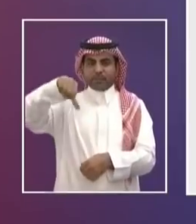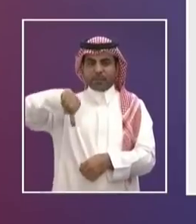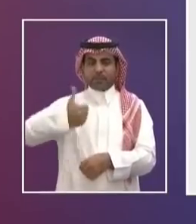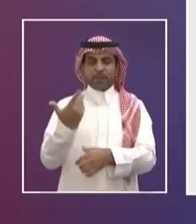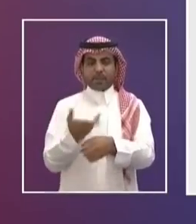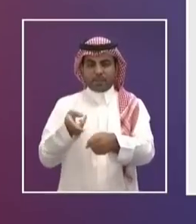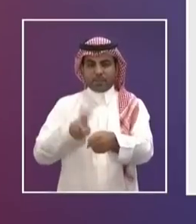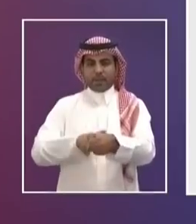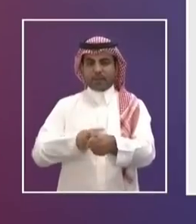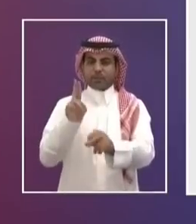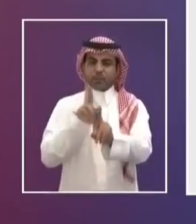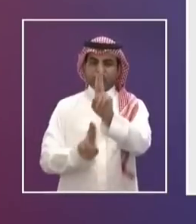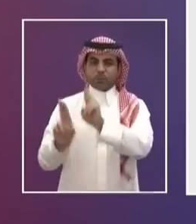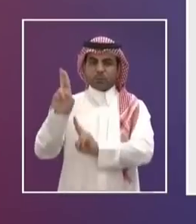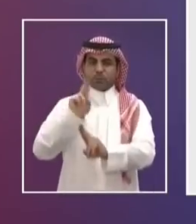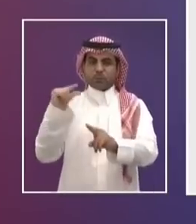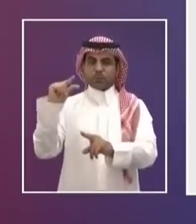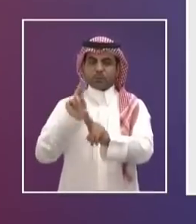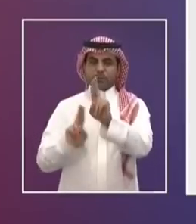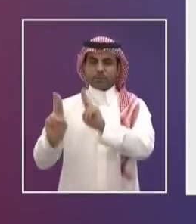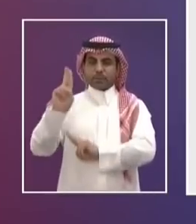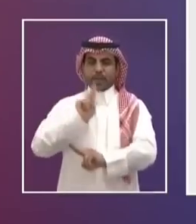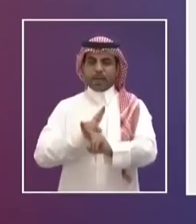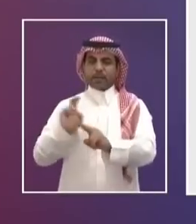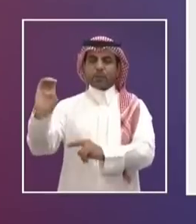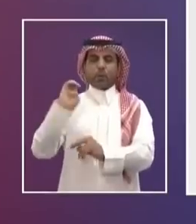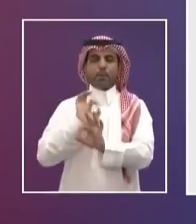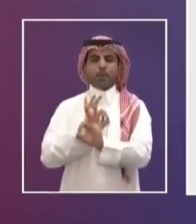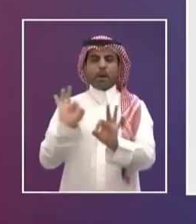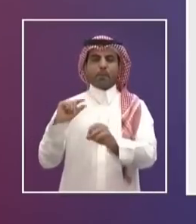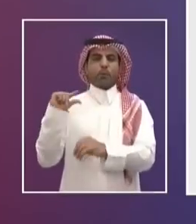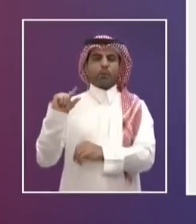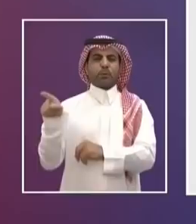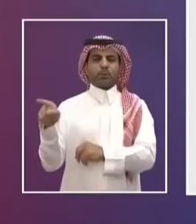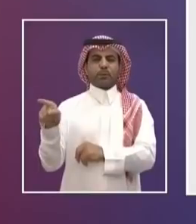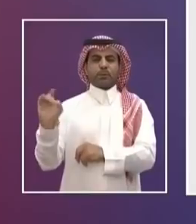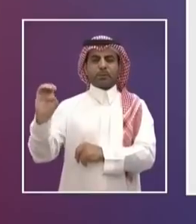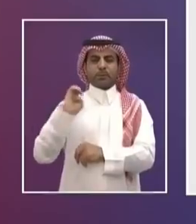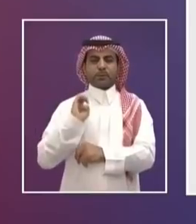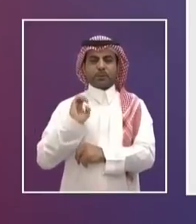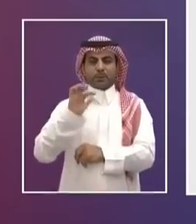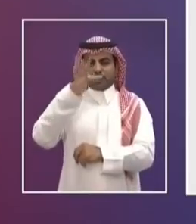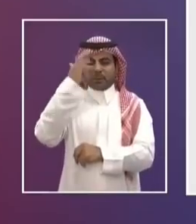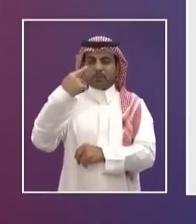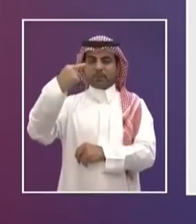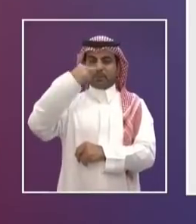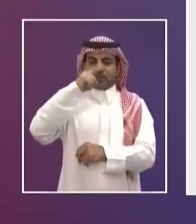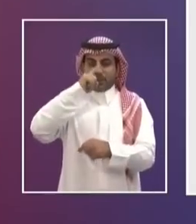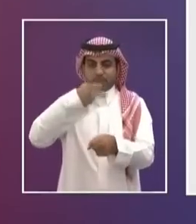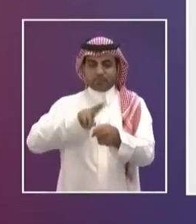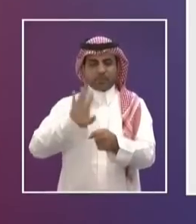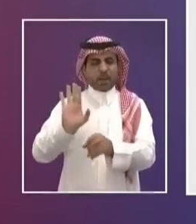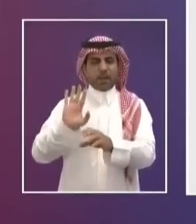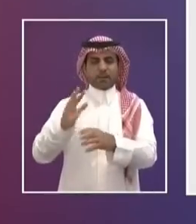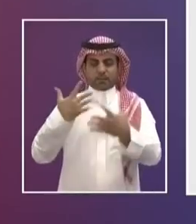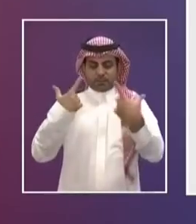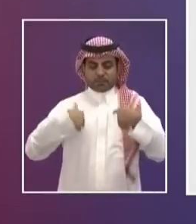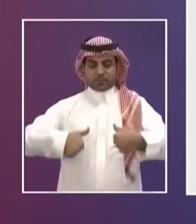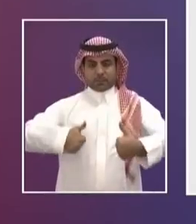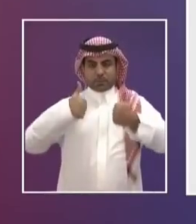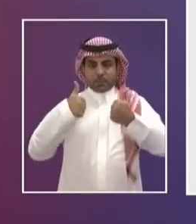والكلينيكي أو التقييم بالاستفسار من الأطباء المعنيين الوصول إلى نتيجة التعافي حتى من غير أخذ المسحة، وهذا من